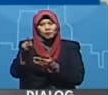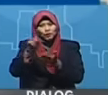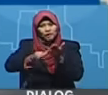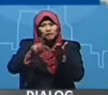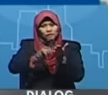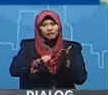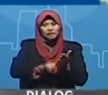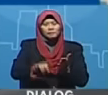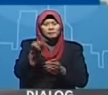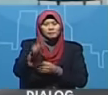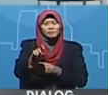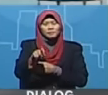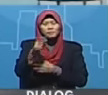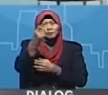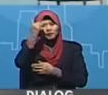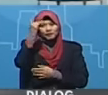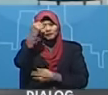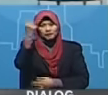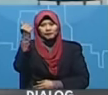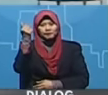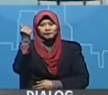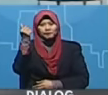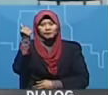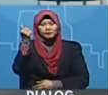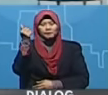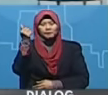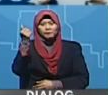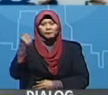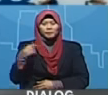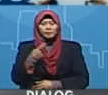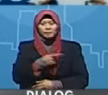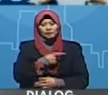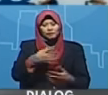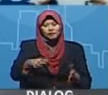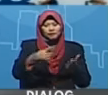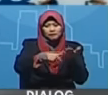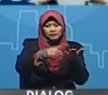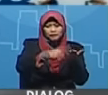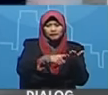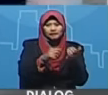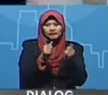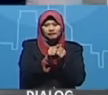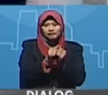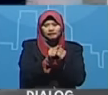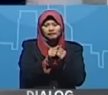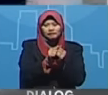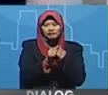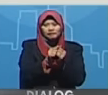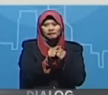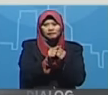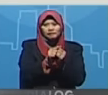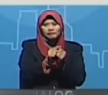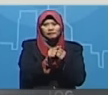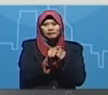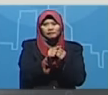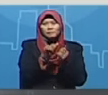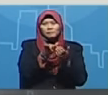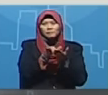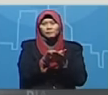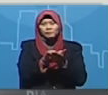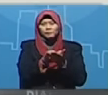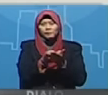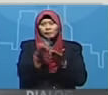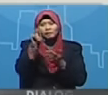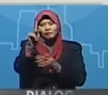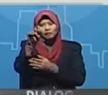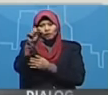simakan. Sebabnya ialah kita telah pun berbincang dan melihat perkara ini dari segi